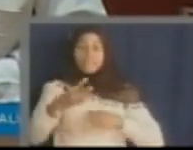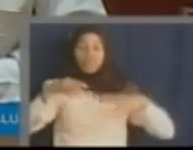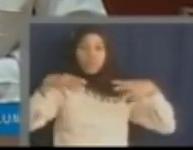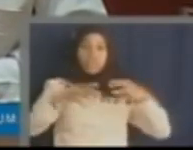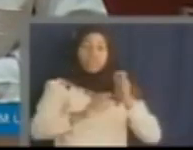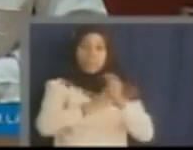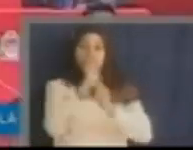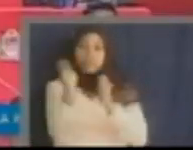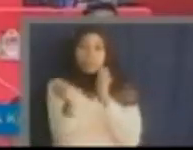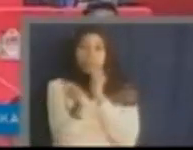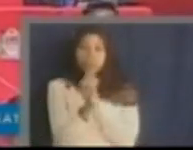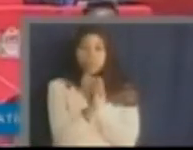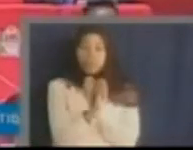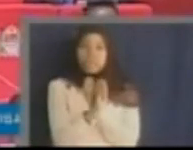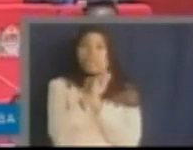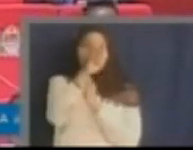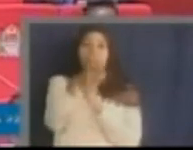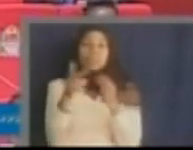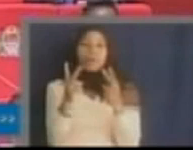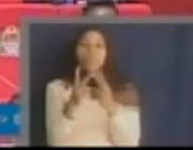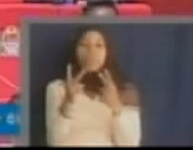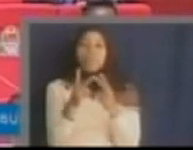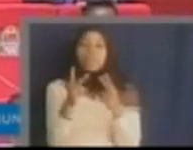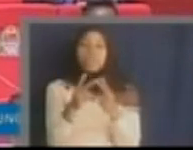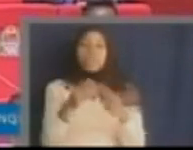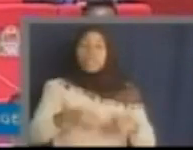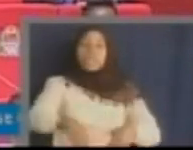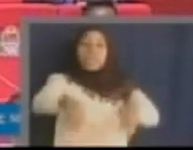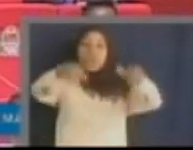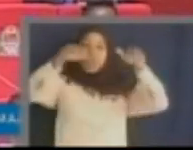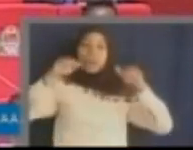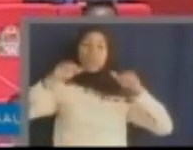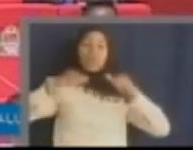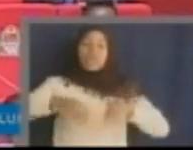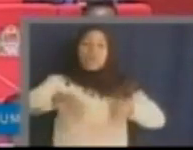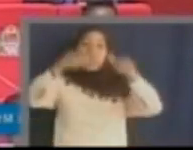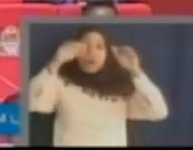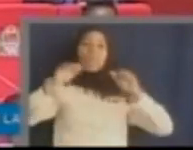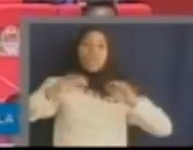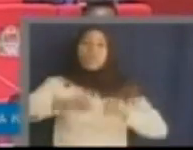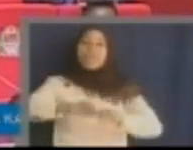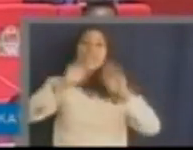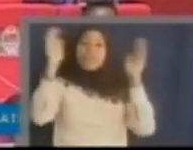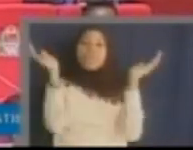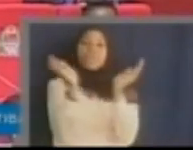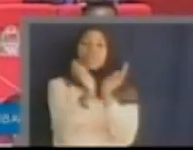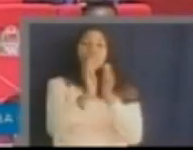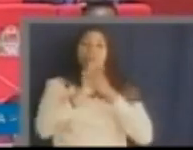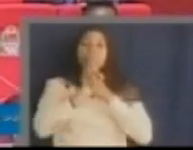Mapinduzi ambao pia ni wabunge wa Bunge la Jamhuri ya Muungano, ambapo wajumbe